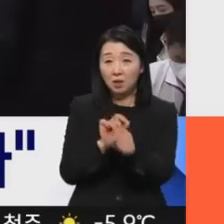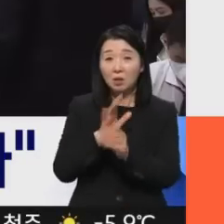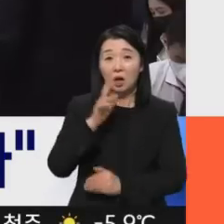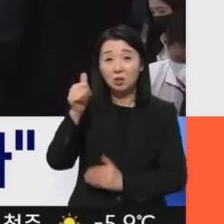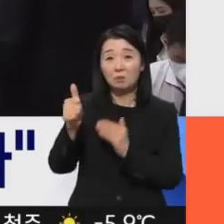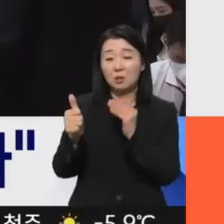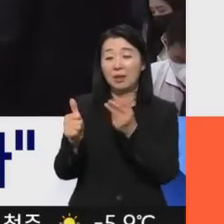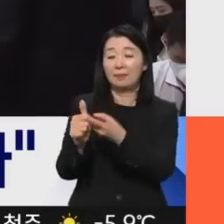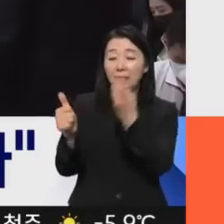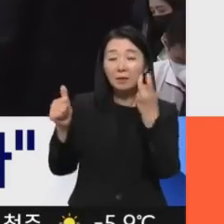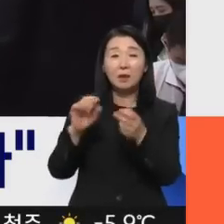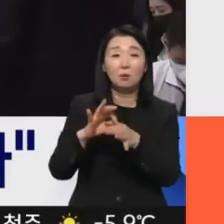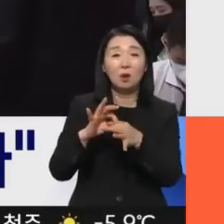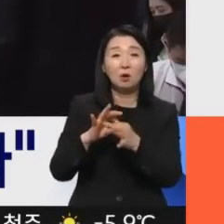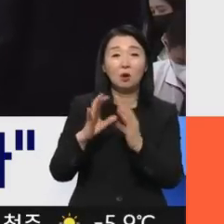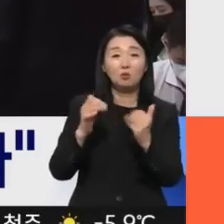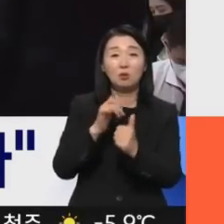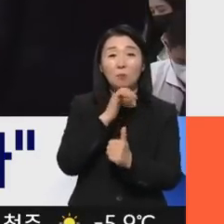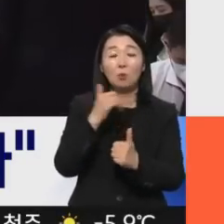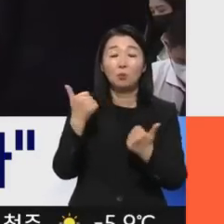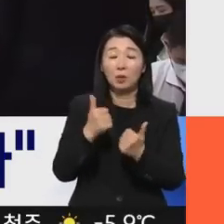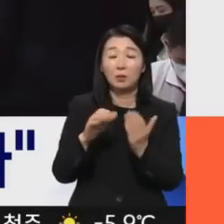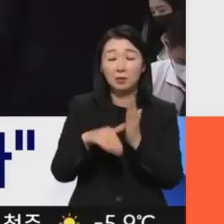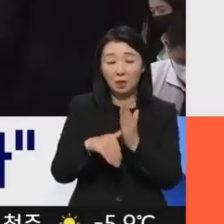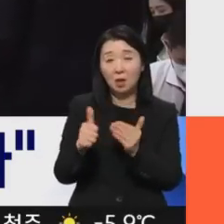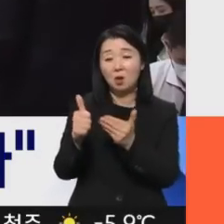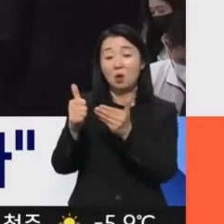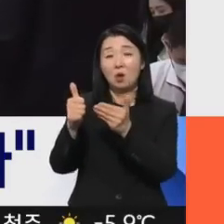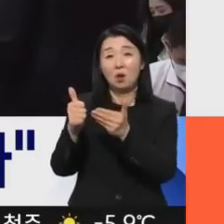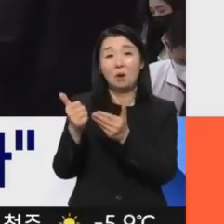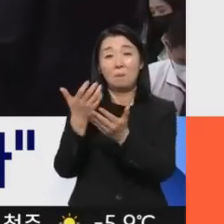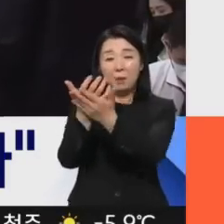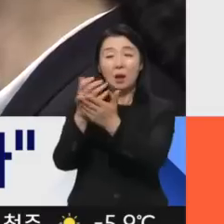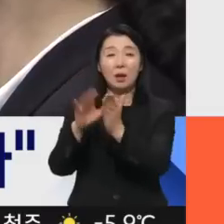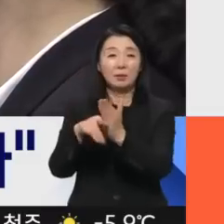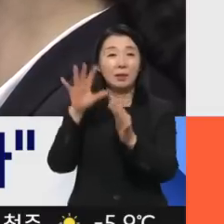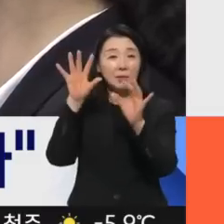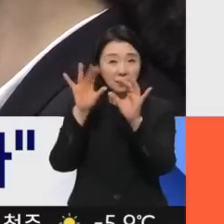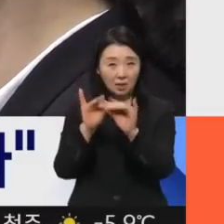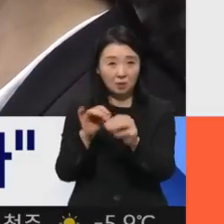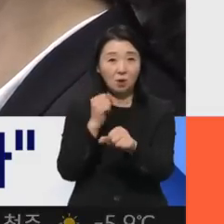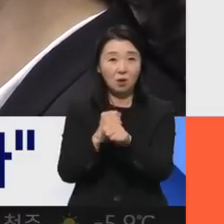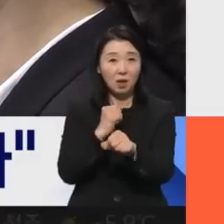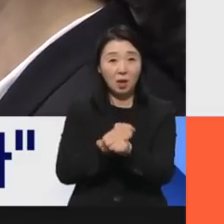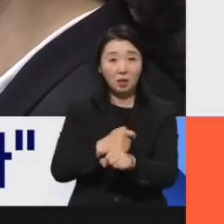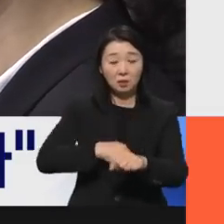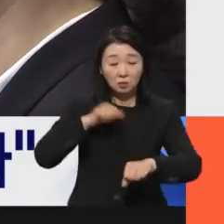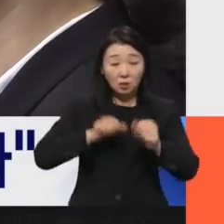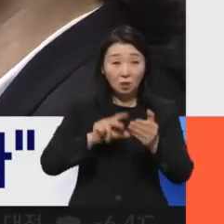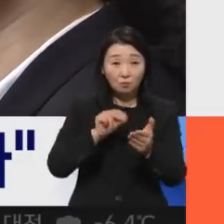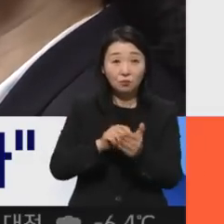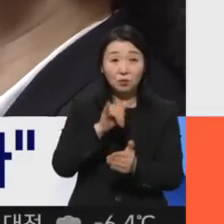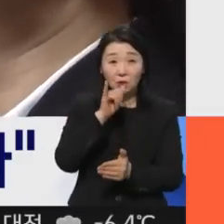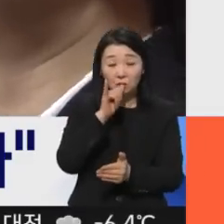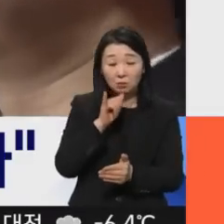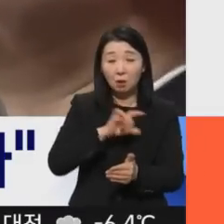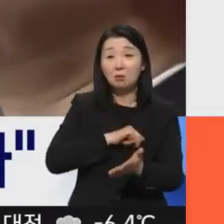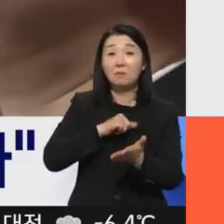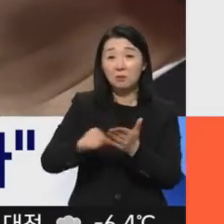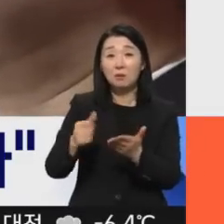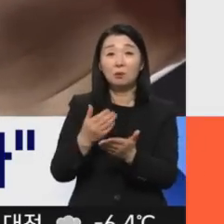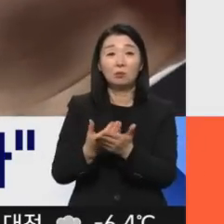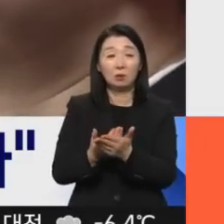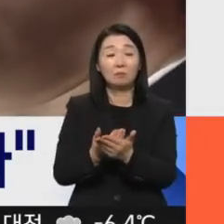대한 탄핵소추안이 국회 본회의에 올라와도 당연히 찬성표를 던질 것이라며 자신의 행동이 문제가 된다면 제명 처리를